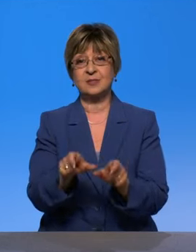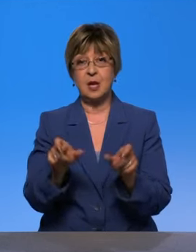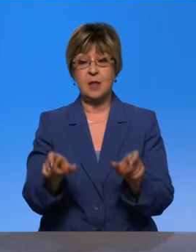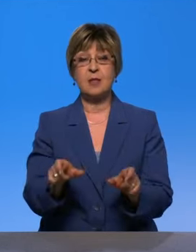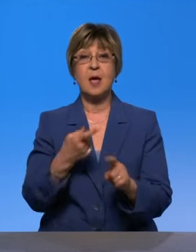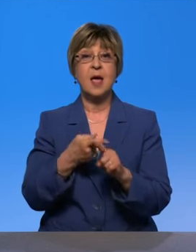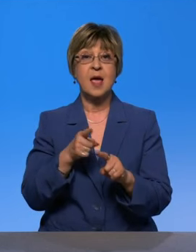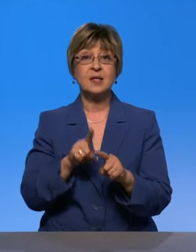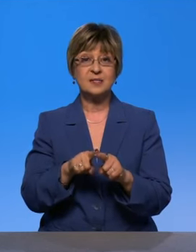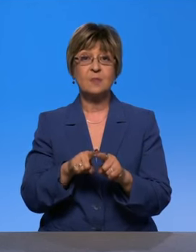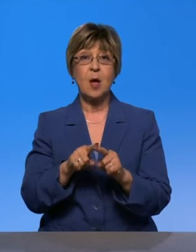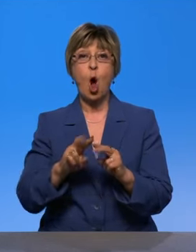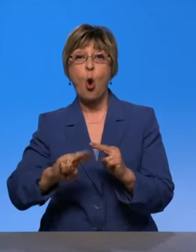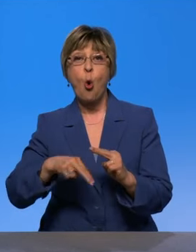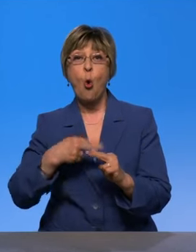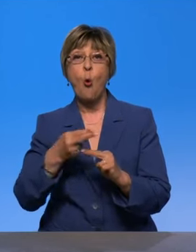этими, компенсирует